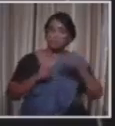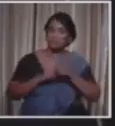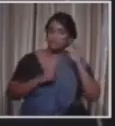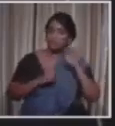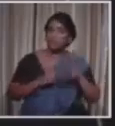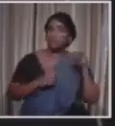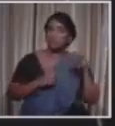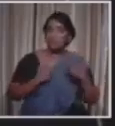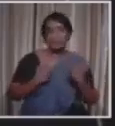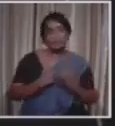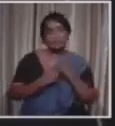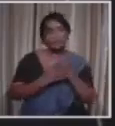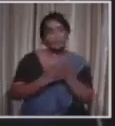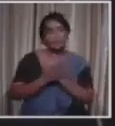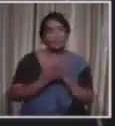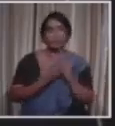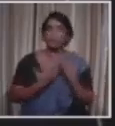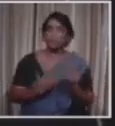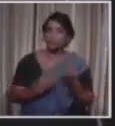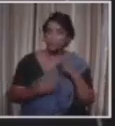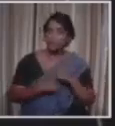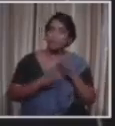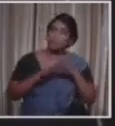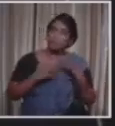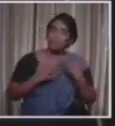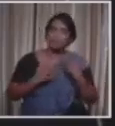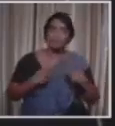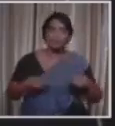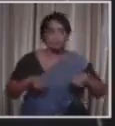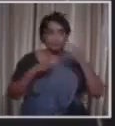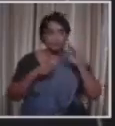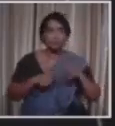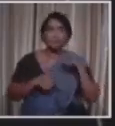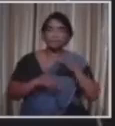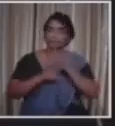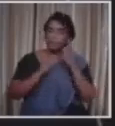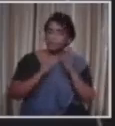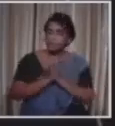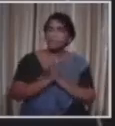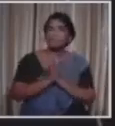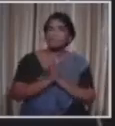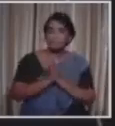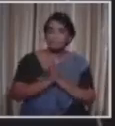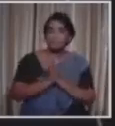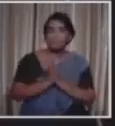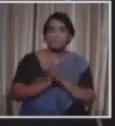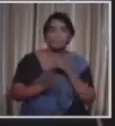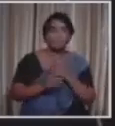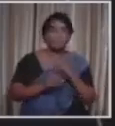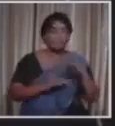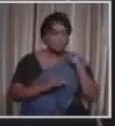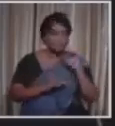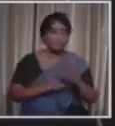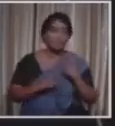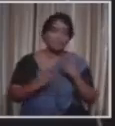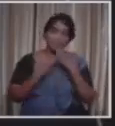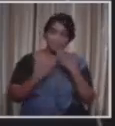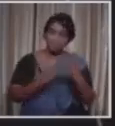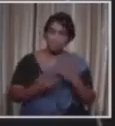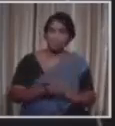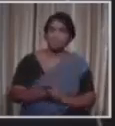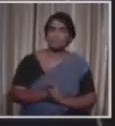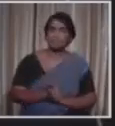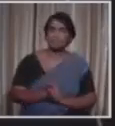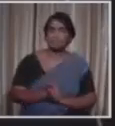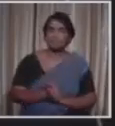ඒ අභියෝග සියල්ලම බාරගෙන මොන අභියෝගයේ ඉදිරියට ආවත් ඒ අභියෝගයට හත් වෙන්න පුළුවන් ශක්තියක් එතුමා තීම් පිළිබඳව මම ස්තුතිවන්ත වෙනවා.